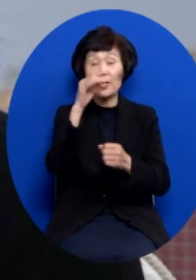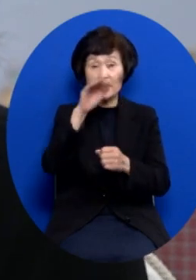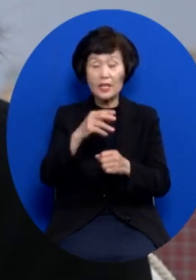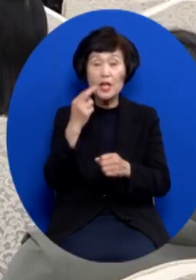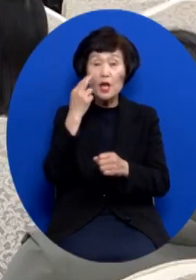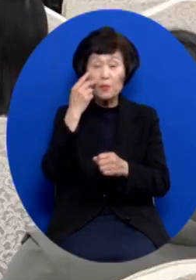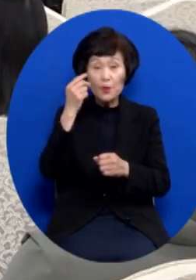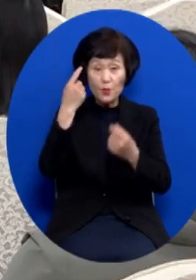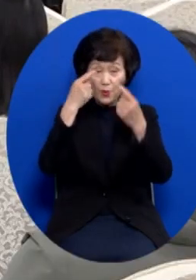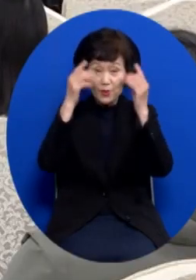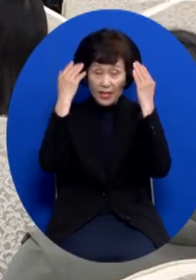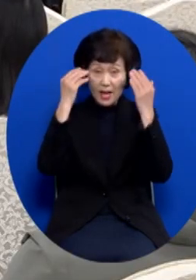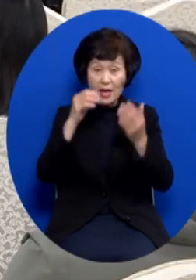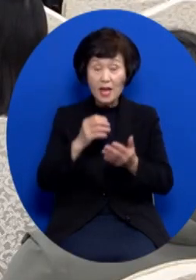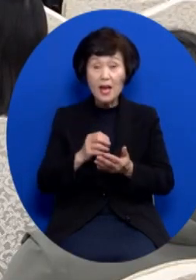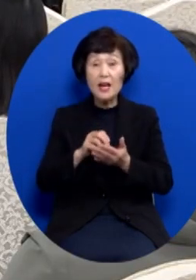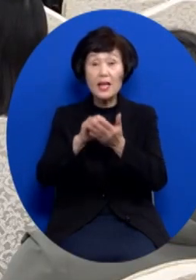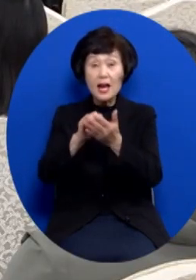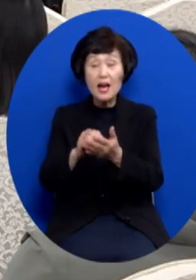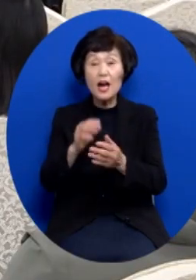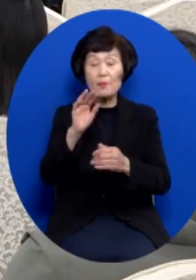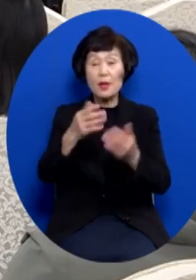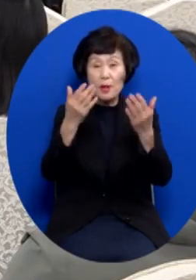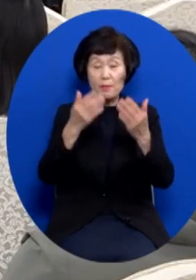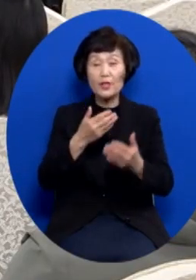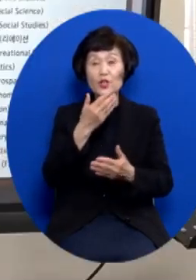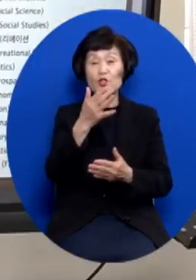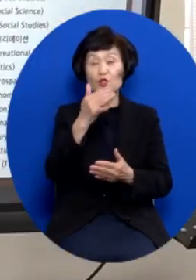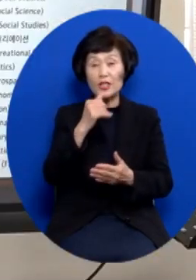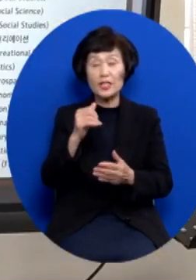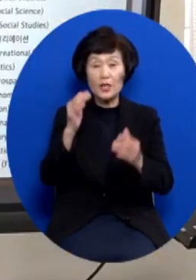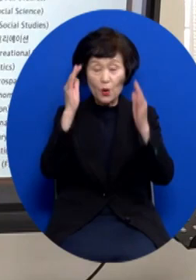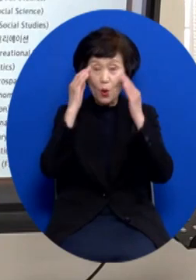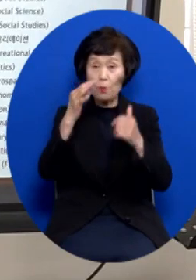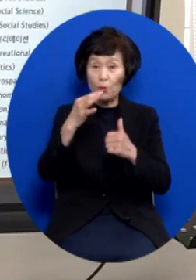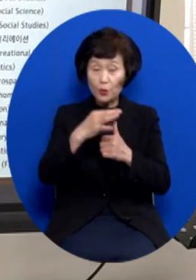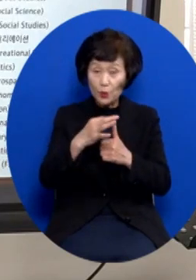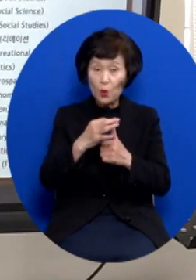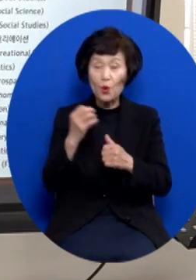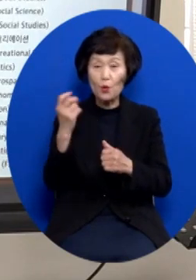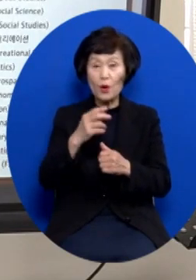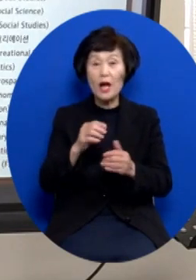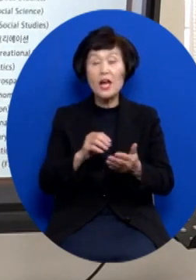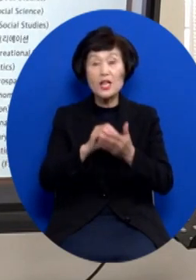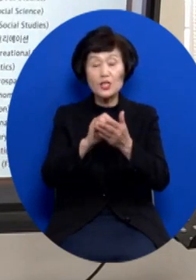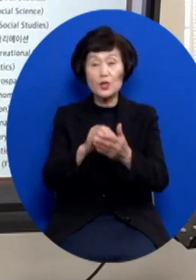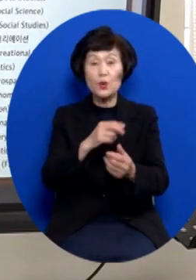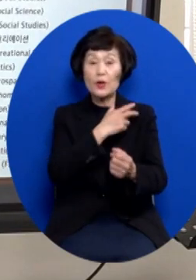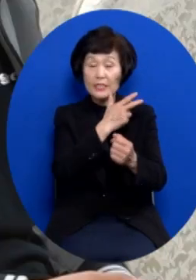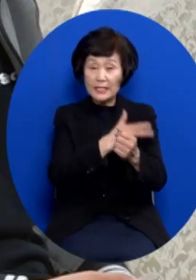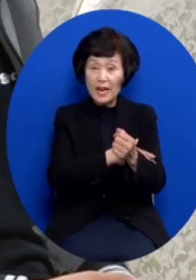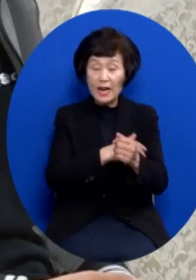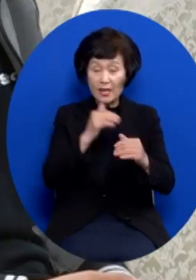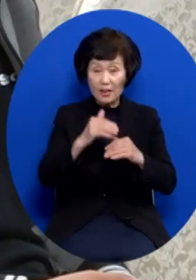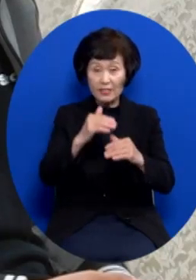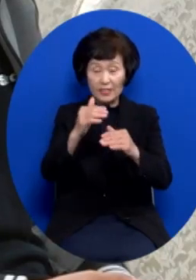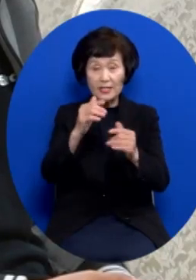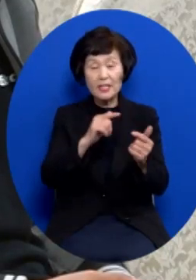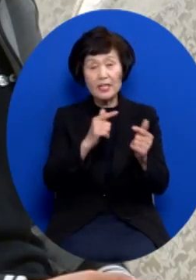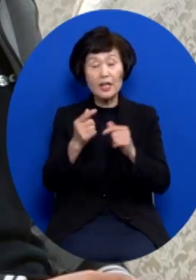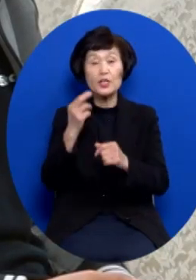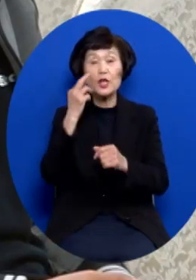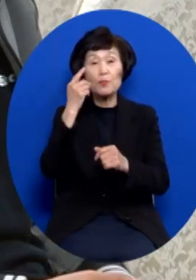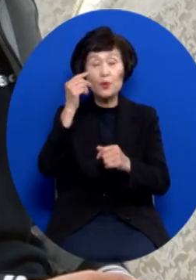대학을 진학하면 받을 수 있는 acsa 장학 프로그램과 지원자격 절차 장학제도를 활용한 미국